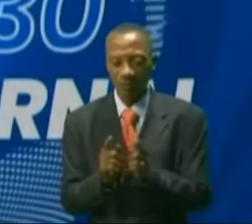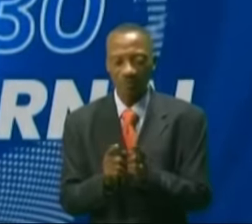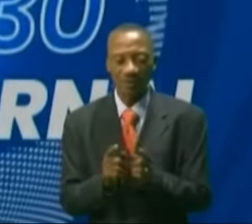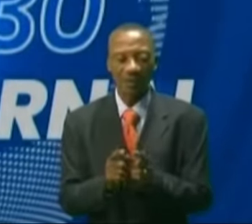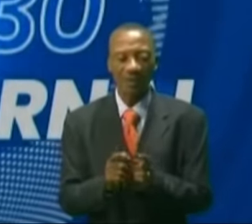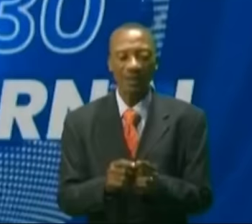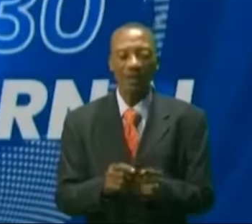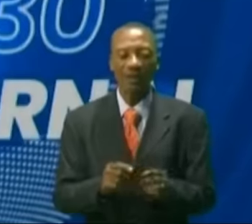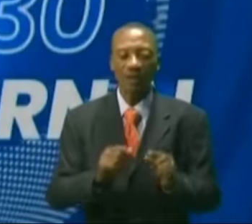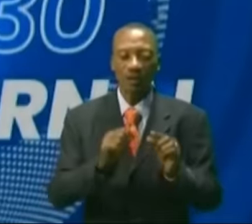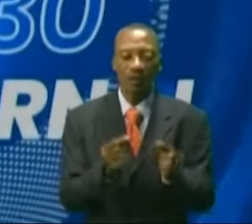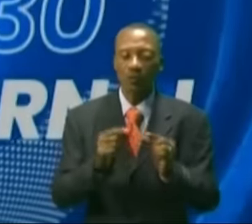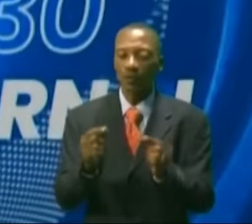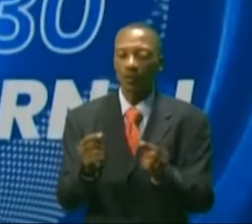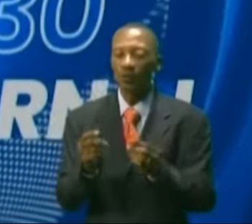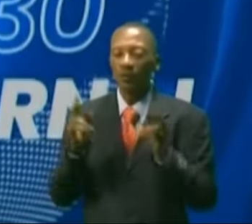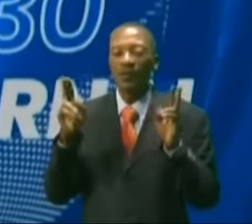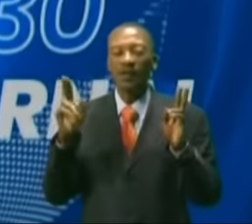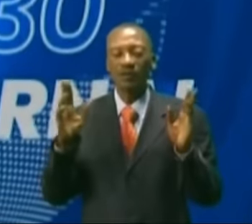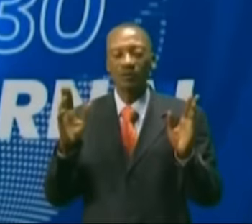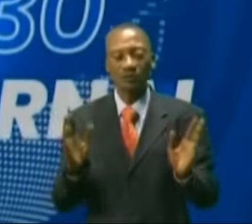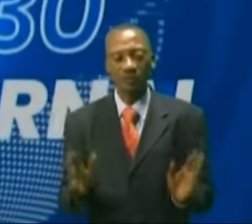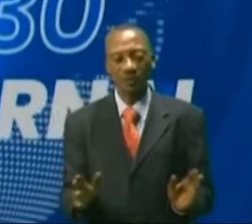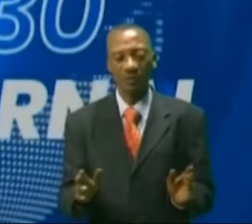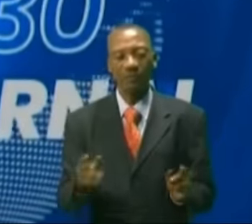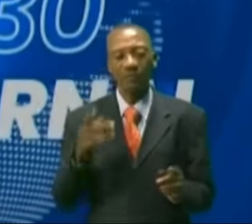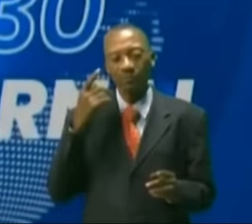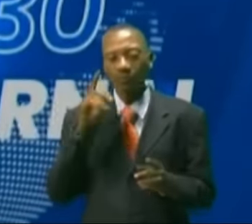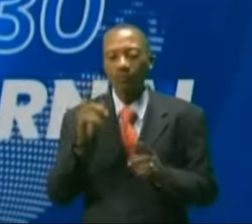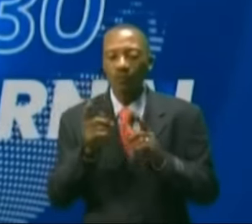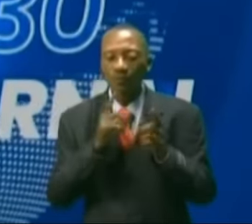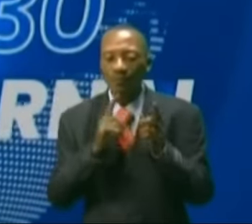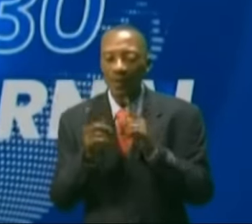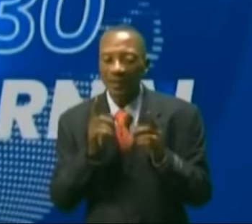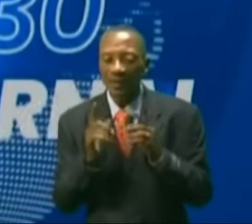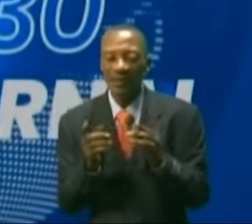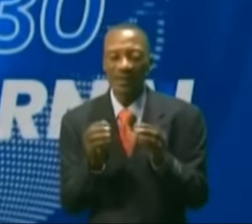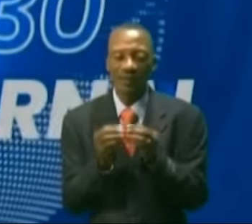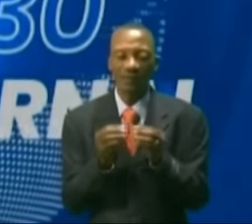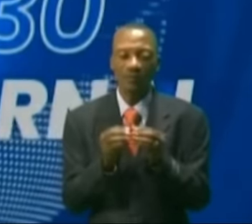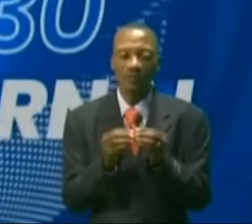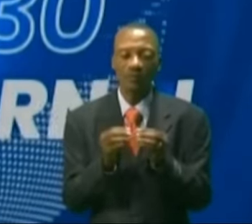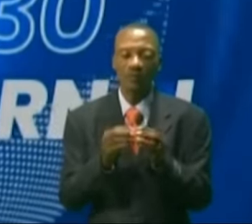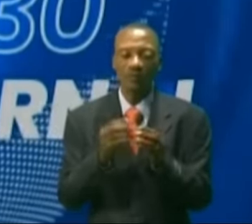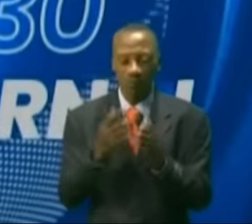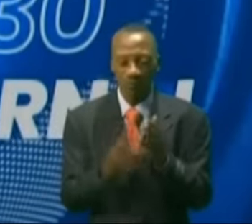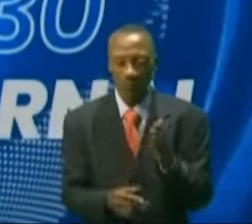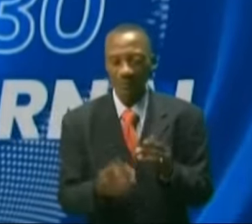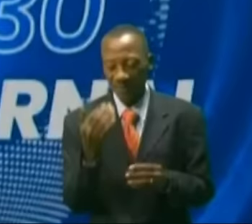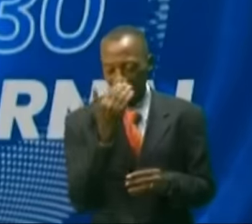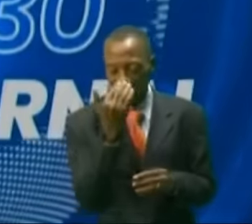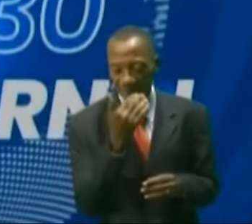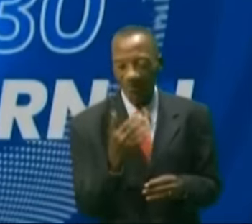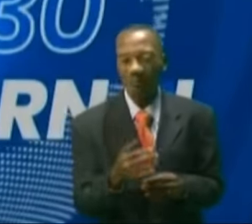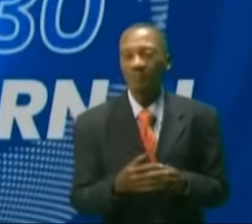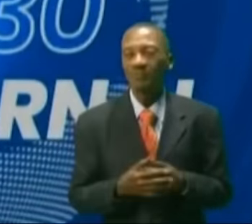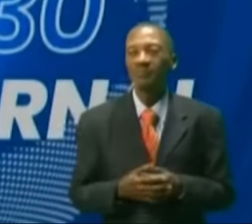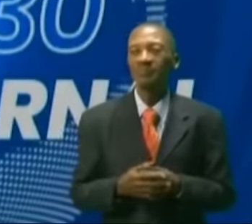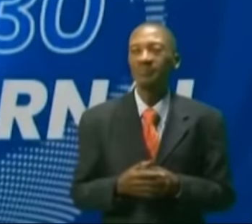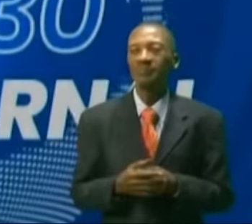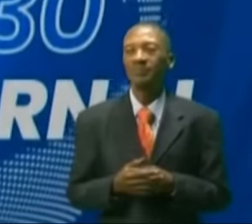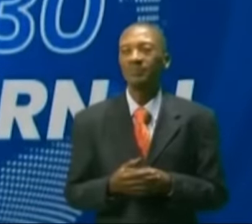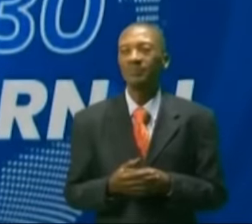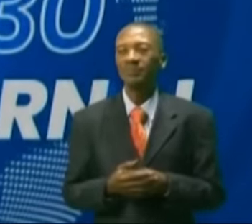la commission permanente du droit congolais sur la création dissipée d'un parquet financier, nous dit